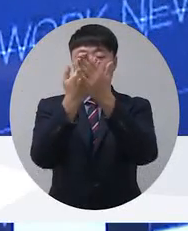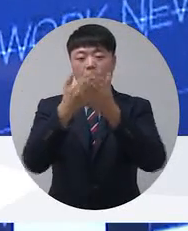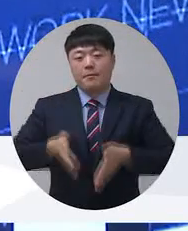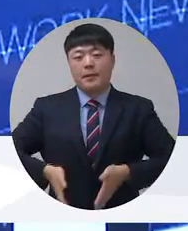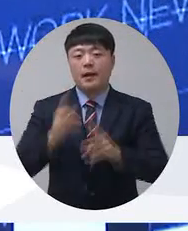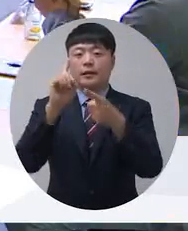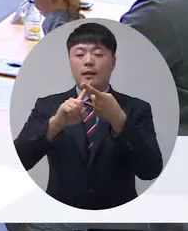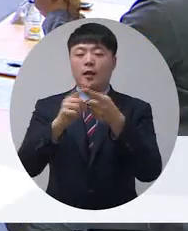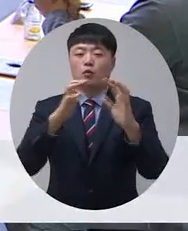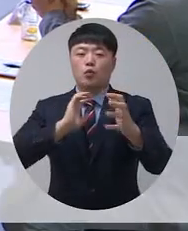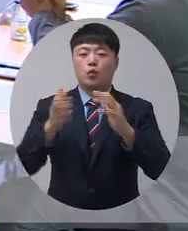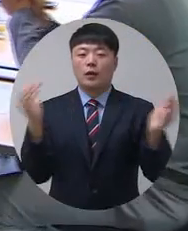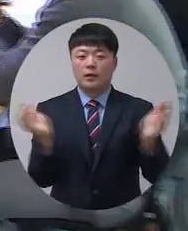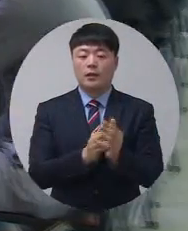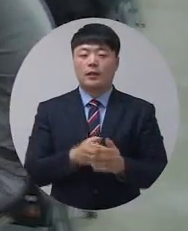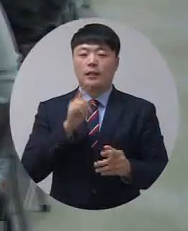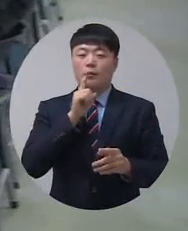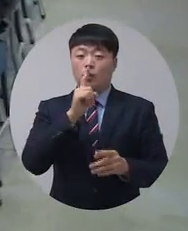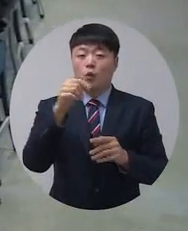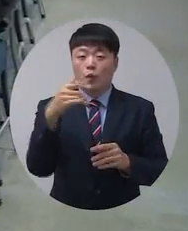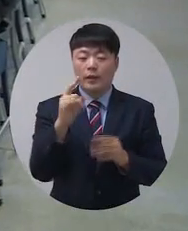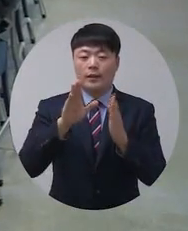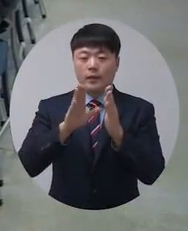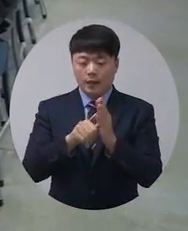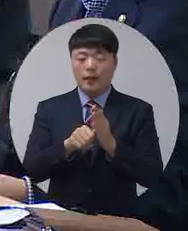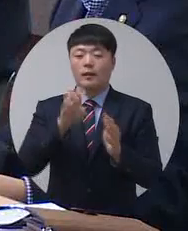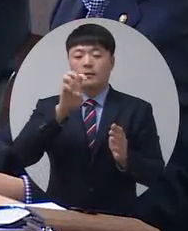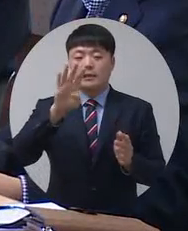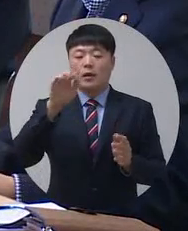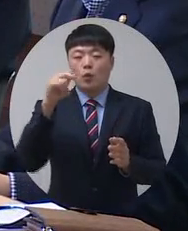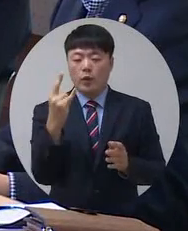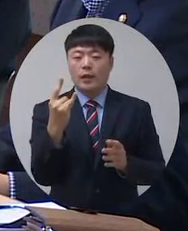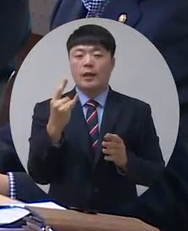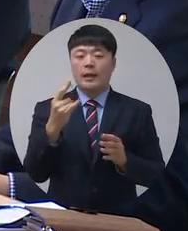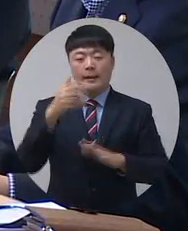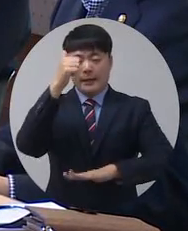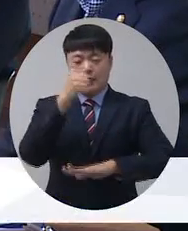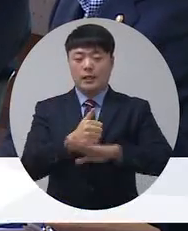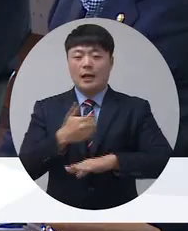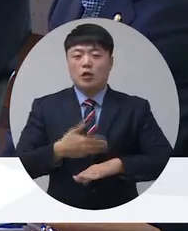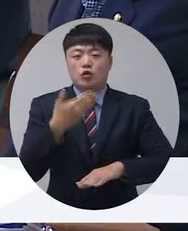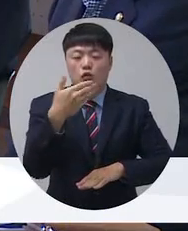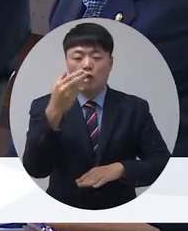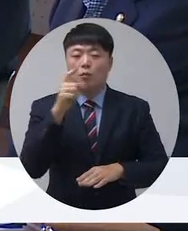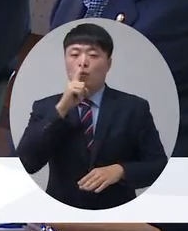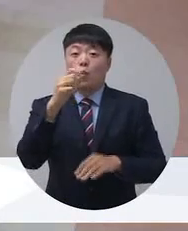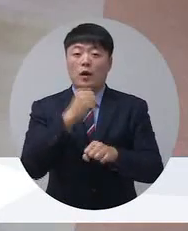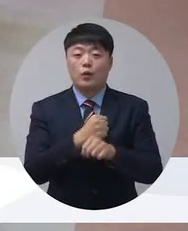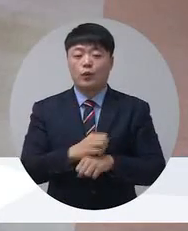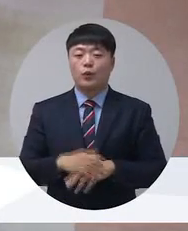논의했습니다. 이날 보고회에서는 제34회 대야문화재에 대한 결산 및 평가보고를